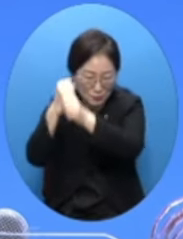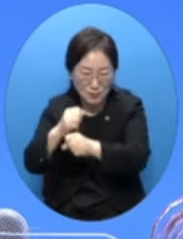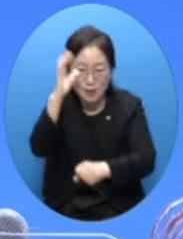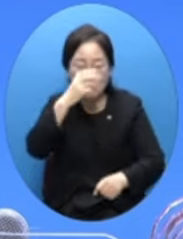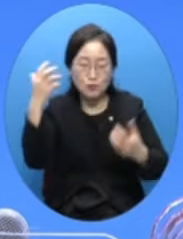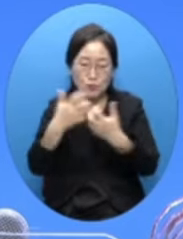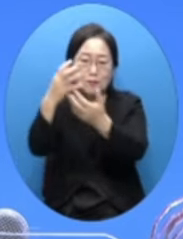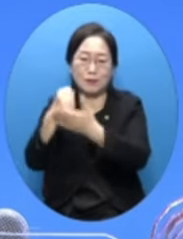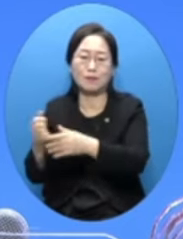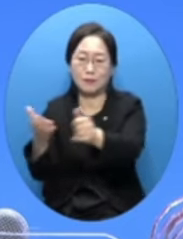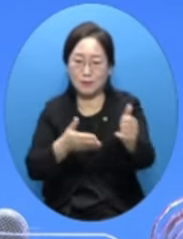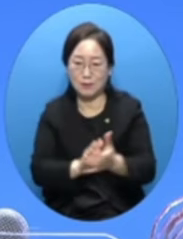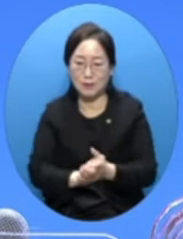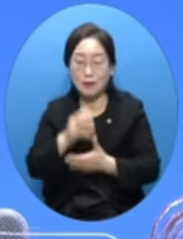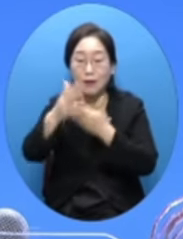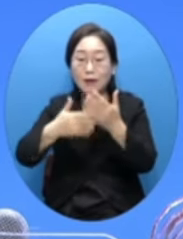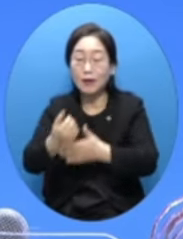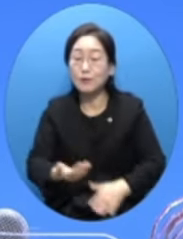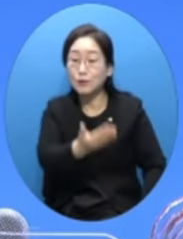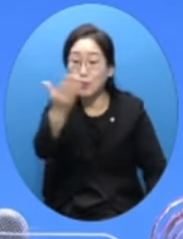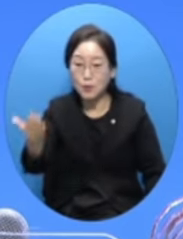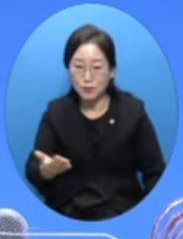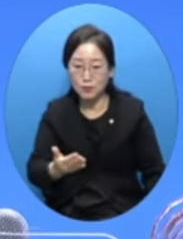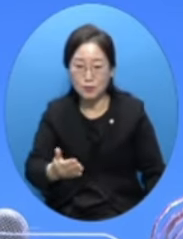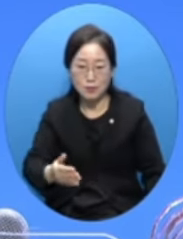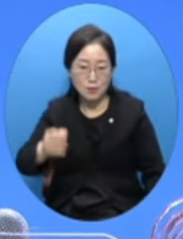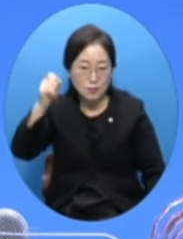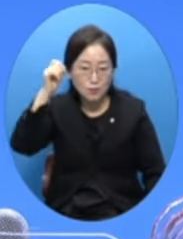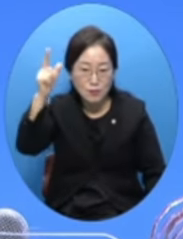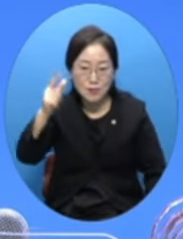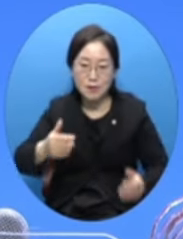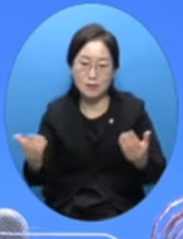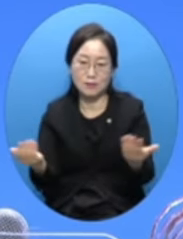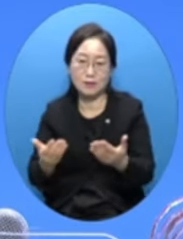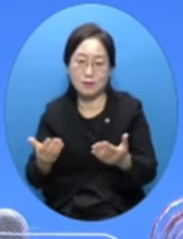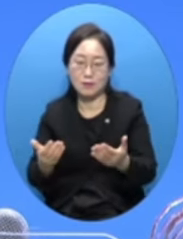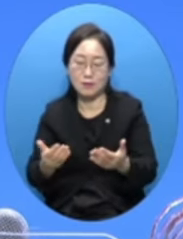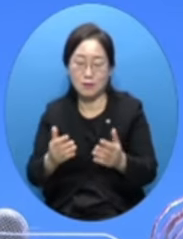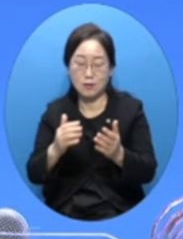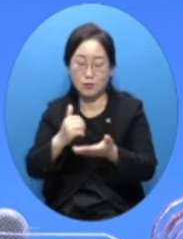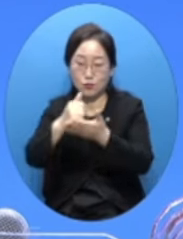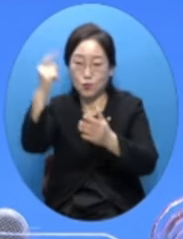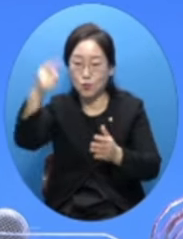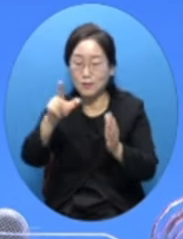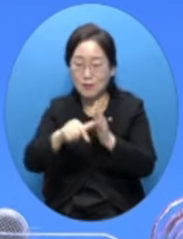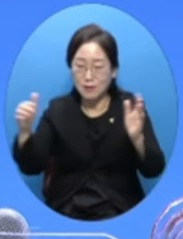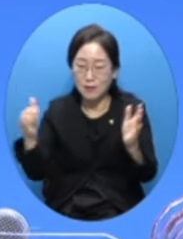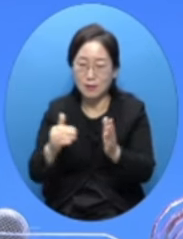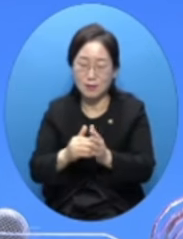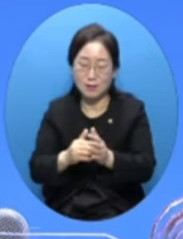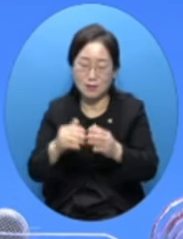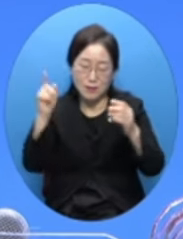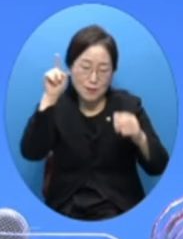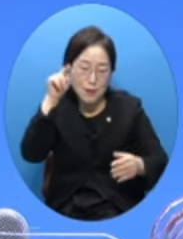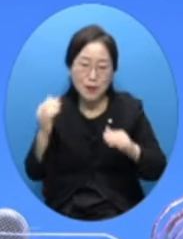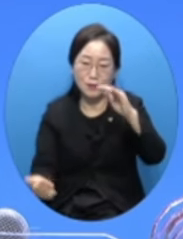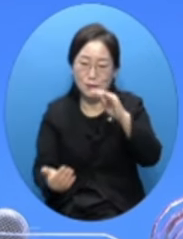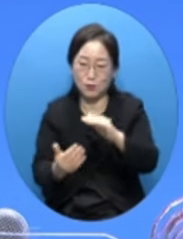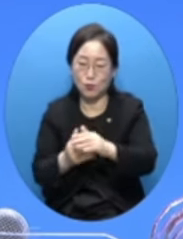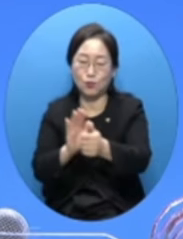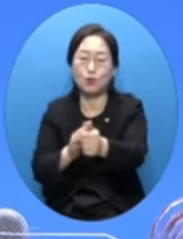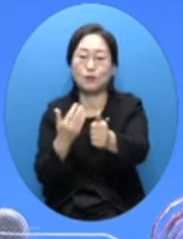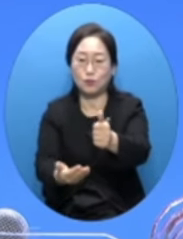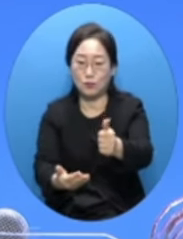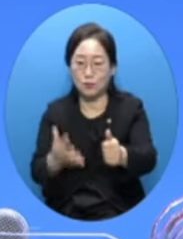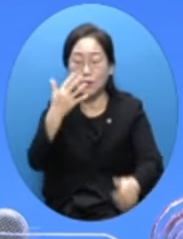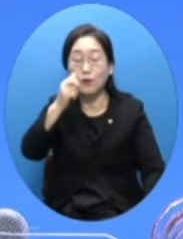바랍니다. 그럼 하나님께서 여러분을 통해서 위대한 역사를 주님 오신 날까지 날마다 이루어 주실 것입니다.